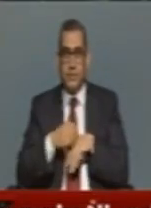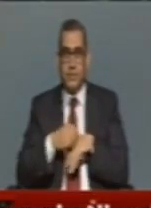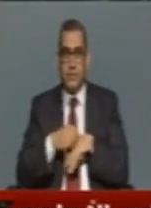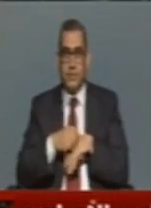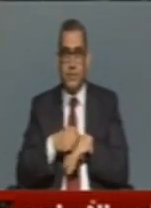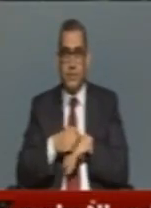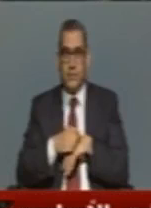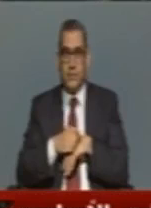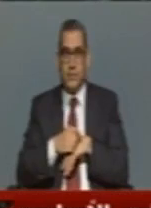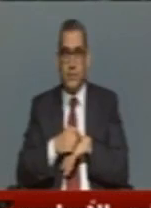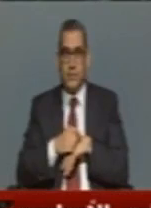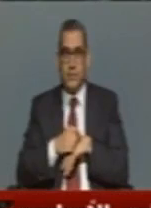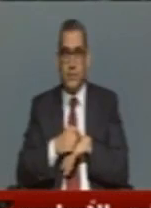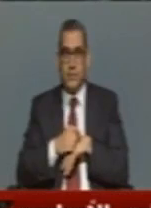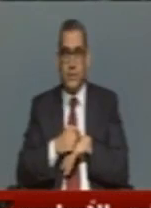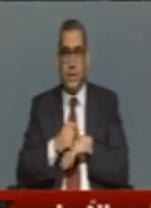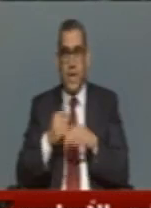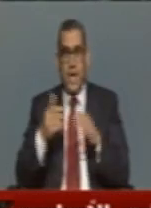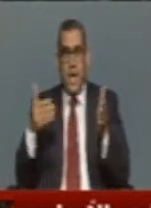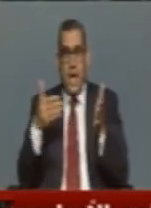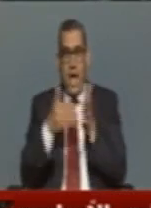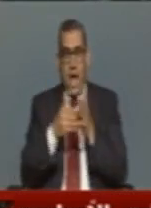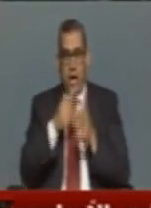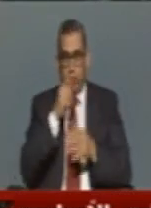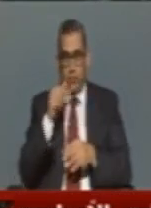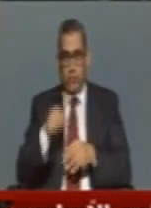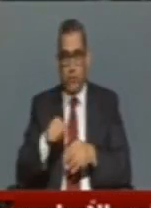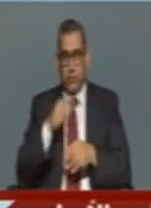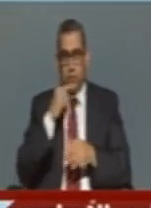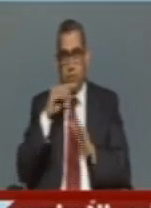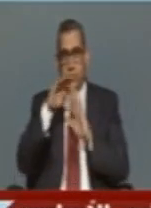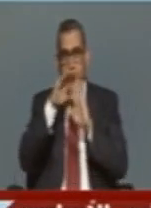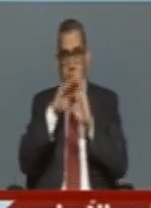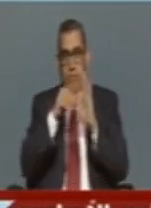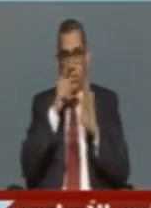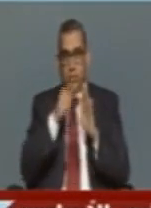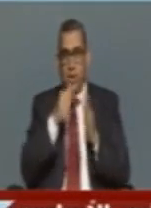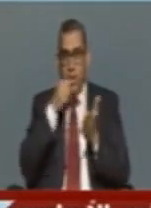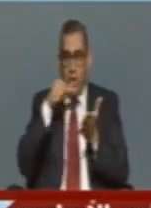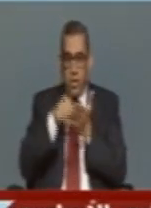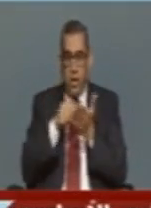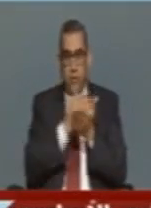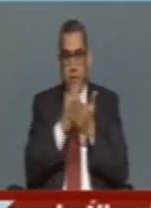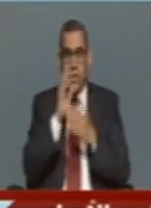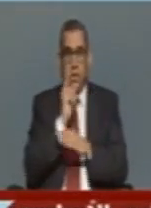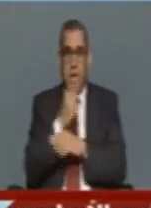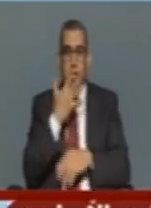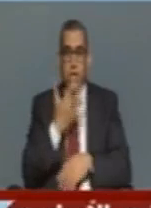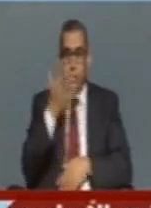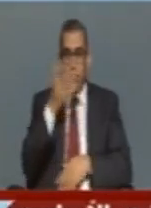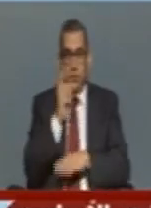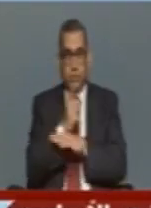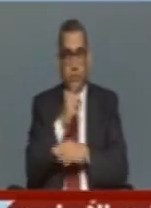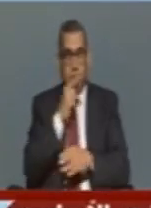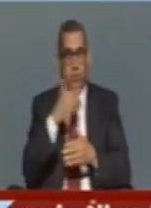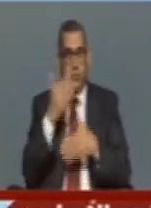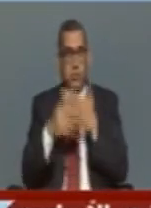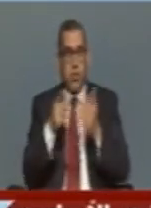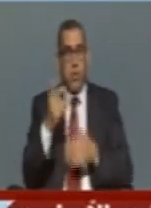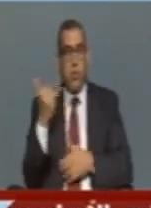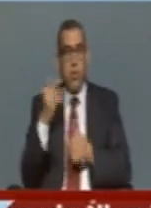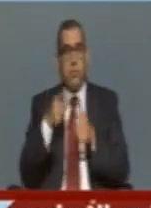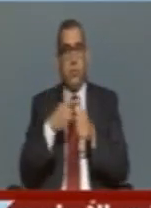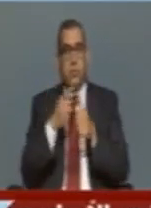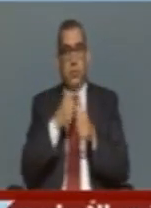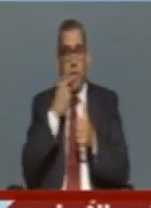هو اخر حاجه في فخامه الرئيس موضوع المحو الاميه وتعليم الكبار. واحد من احنا محينا اميه في